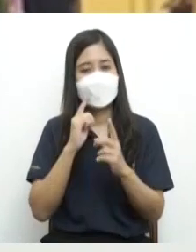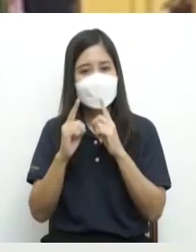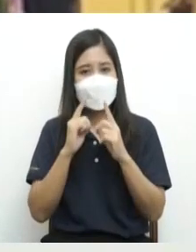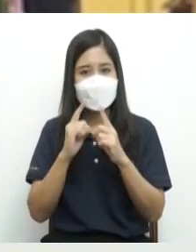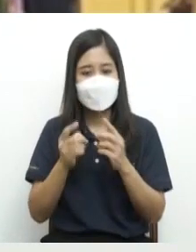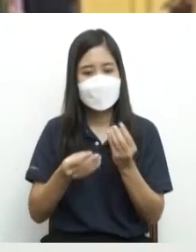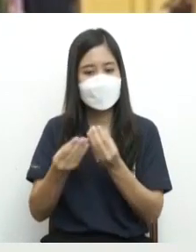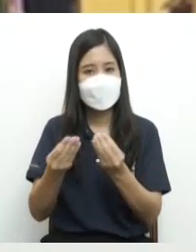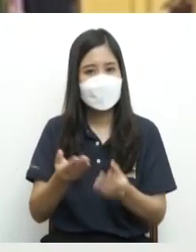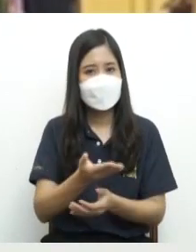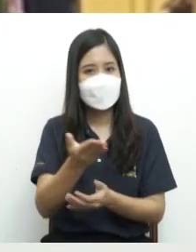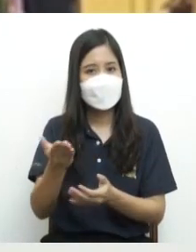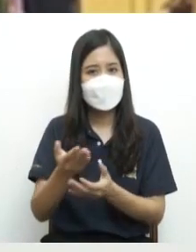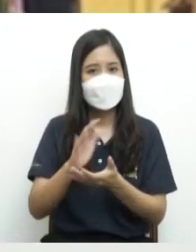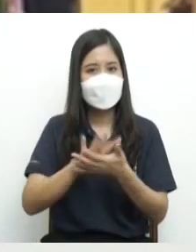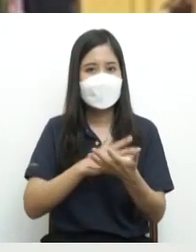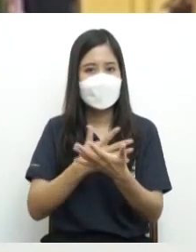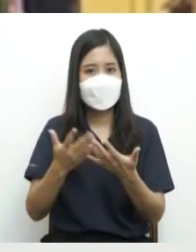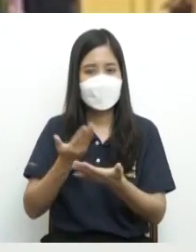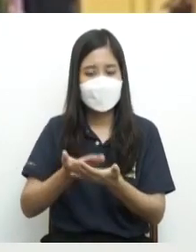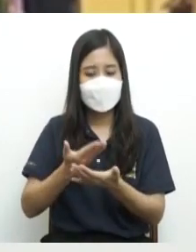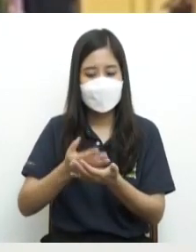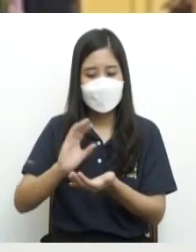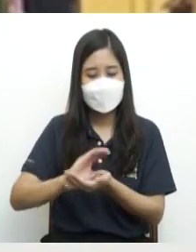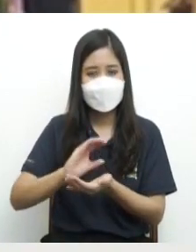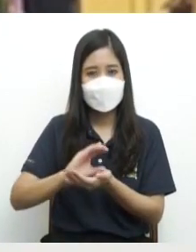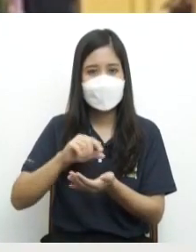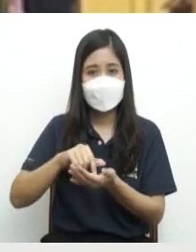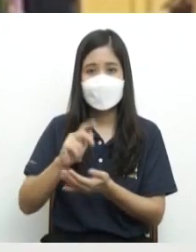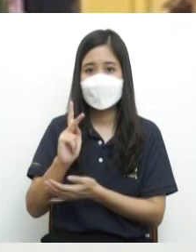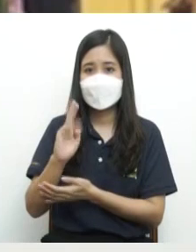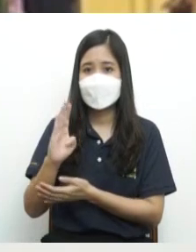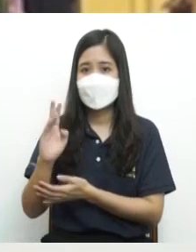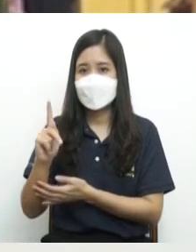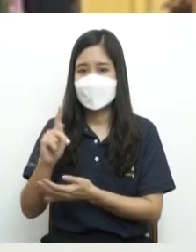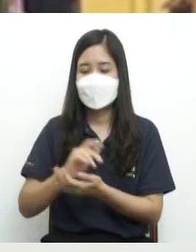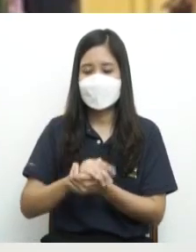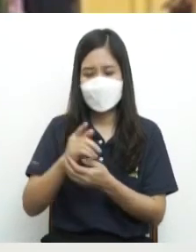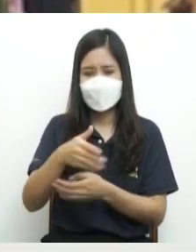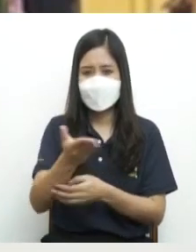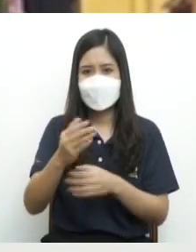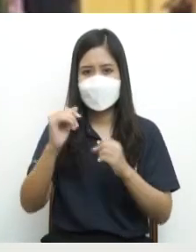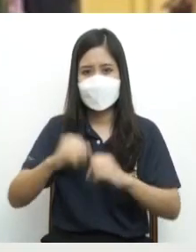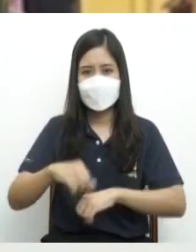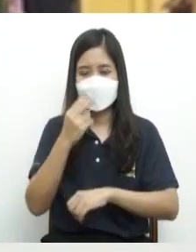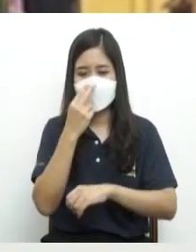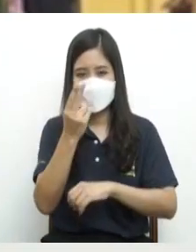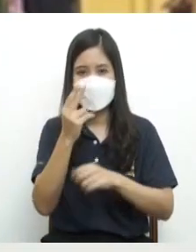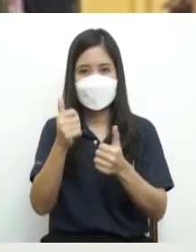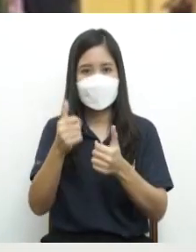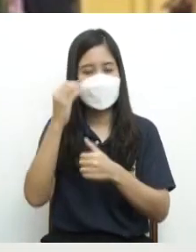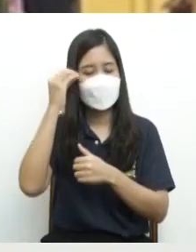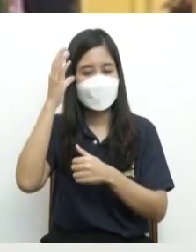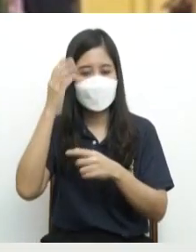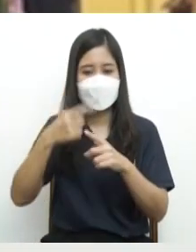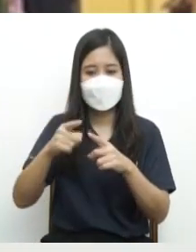ชื่อมั่นนะคะในเรื่องของการวางแผนทางการเงินกับกองทุนกบข.ค่ะและที่สำคัญนะคะท่านสามารถที่จะเข้าไปติดตามในเรื่องของความรู้แล้วก็ข่าวสาร